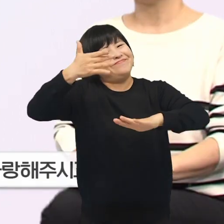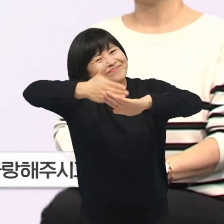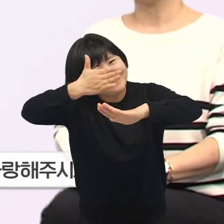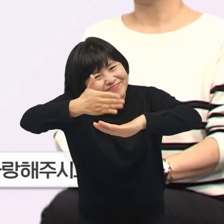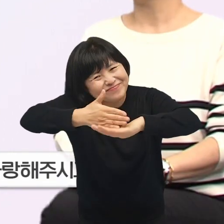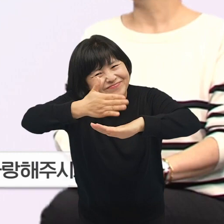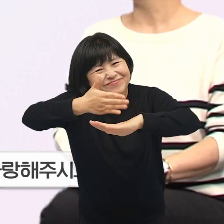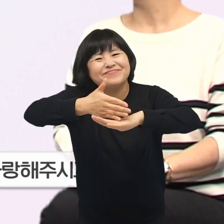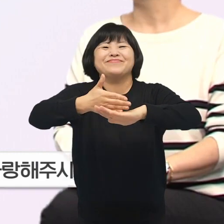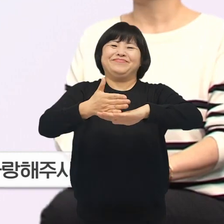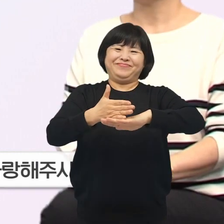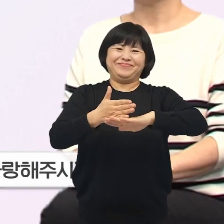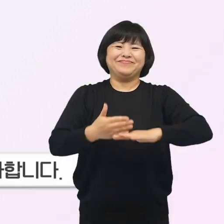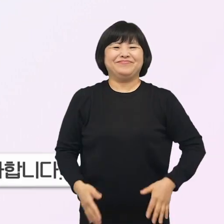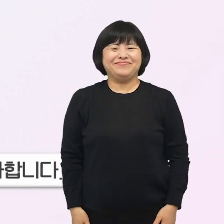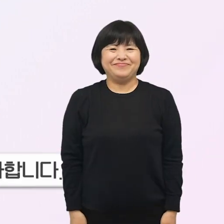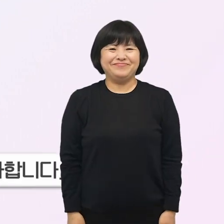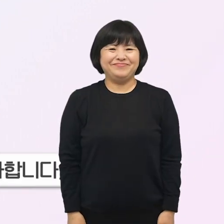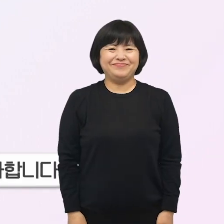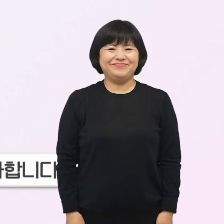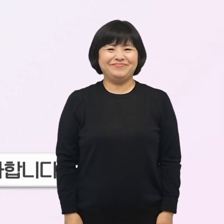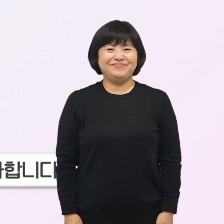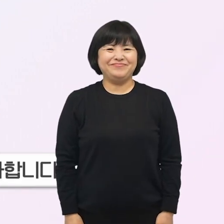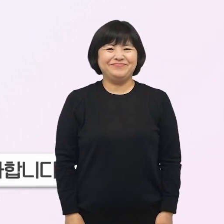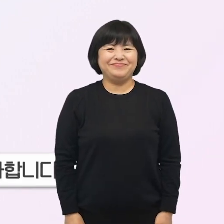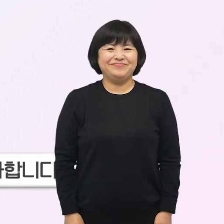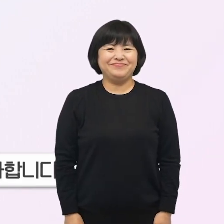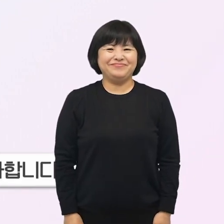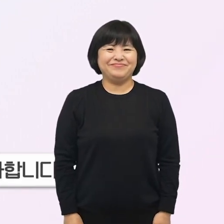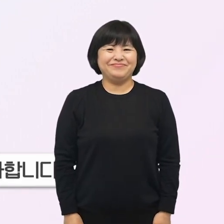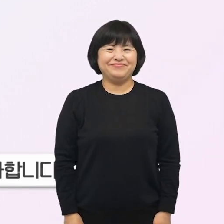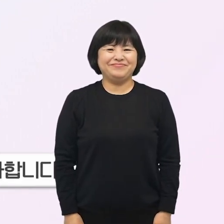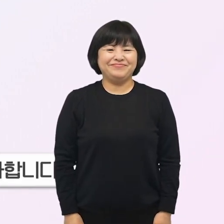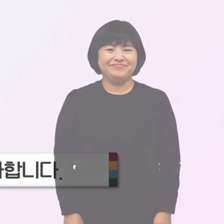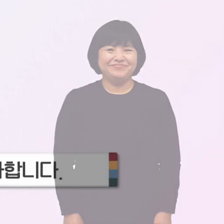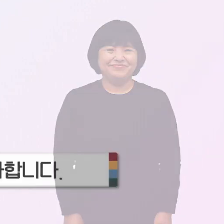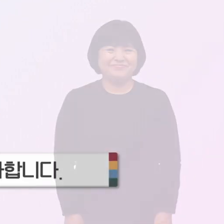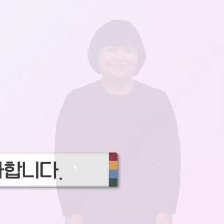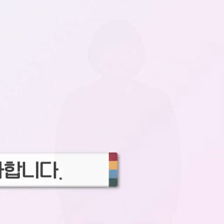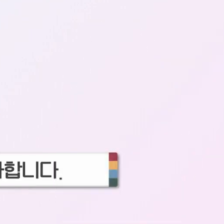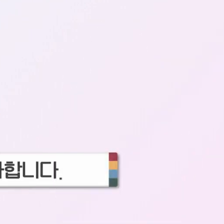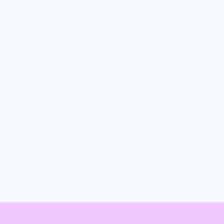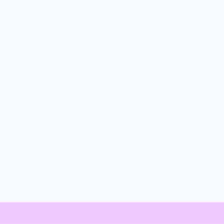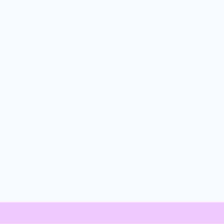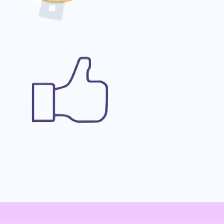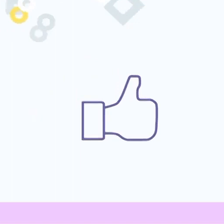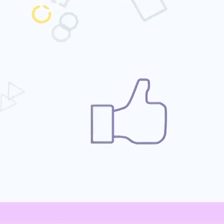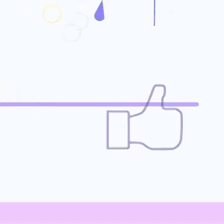저희 책 많이 사랑해 주시고 인터뷰 끝까지 시청해 주셔서 감사합니다.